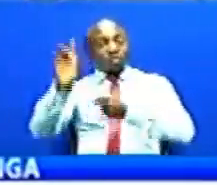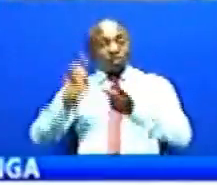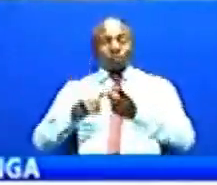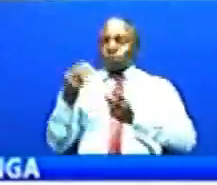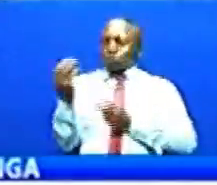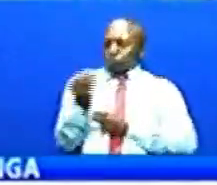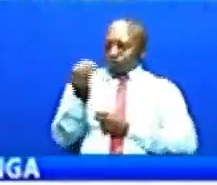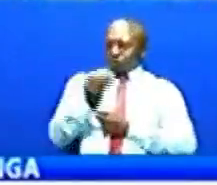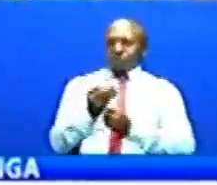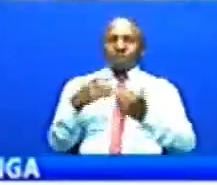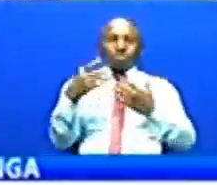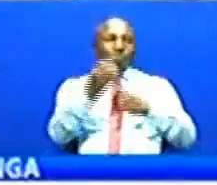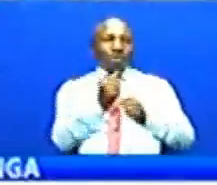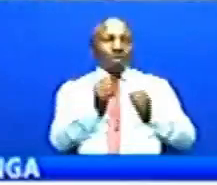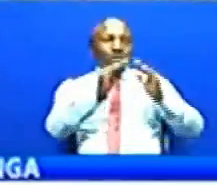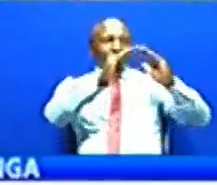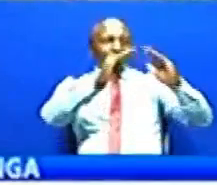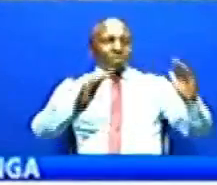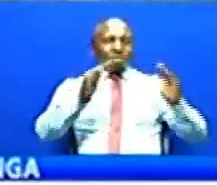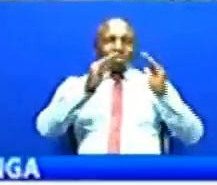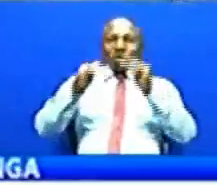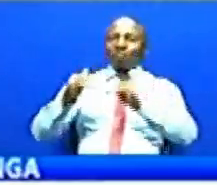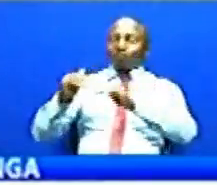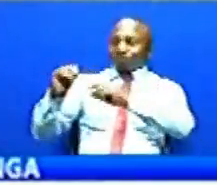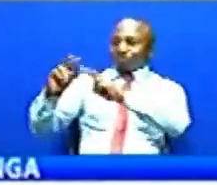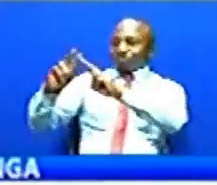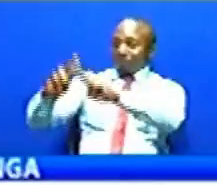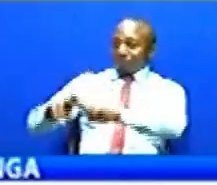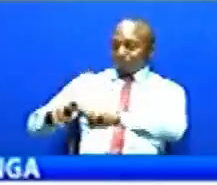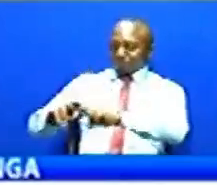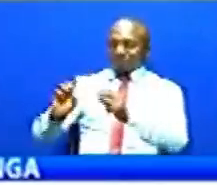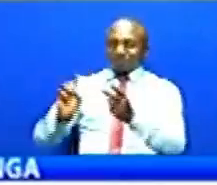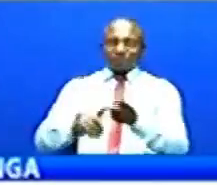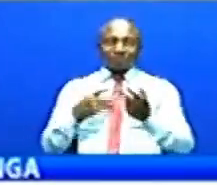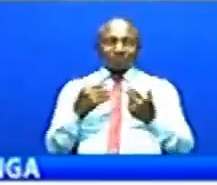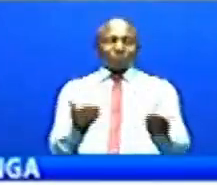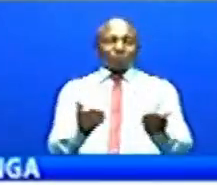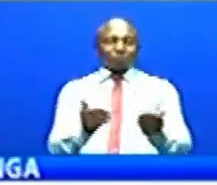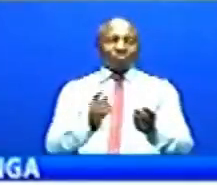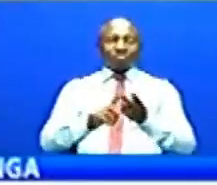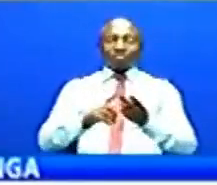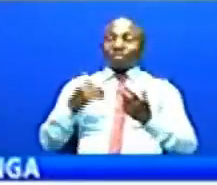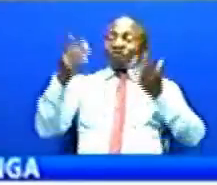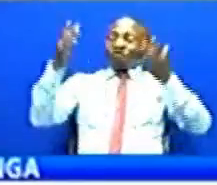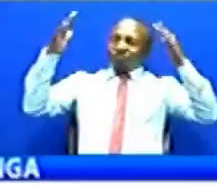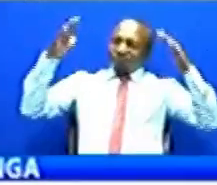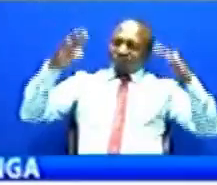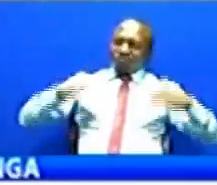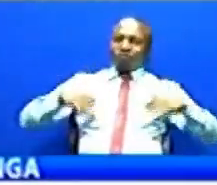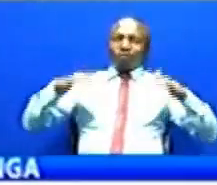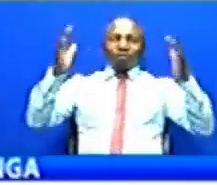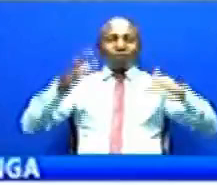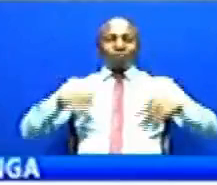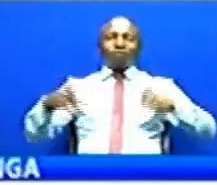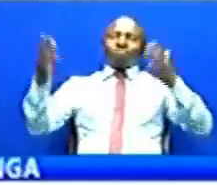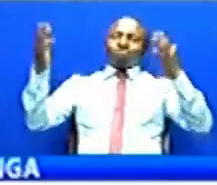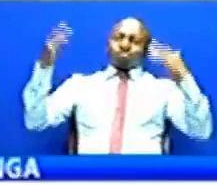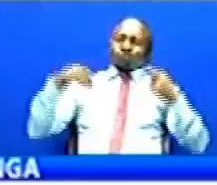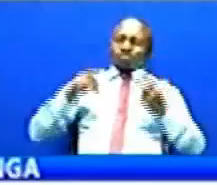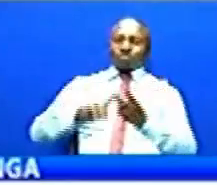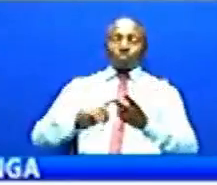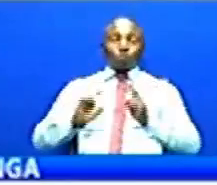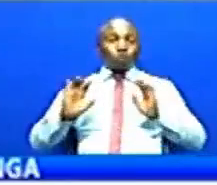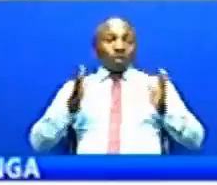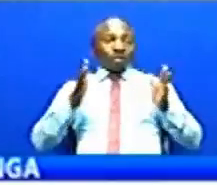na wachache ndio wamepata mahema kujisitiri. Tunaishi kunyeshewa na mvua,